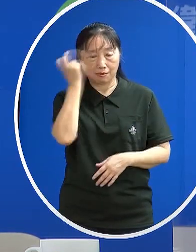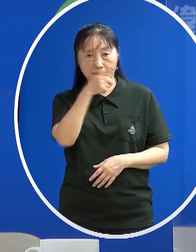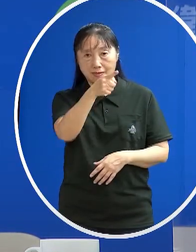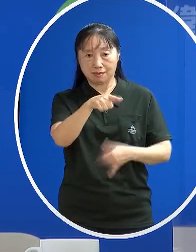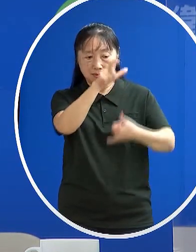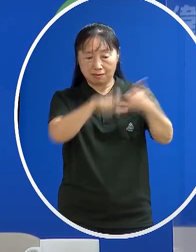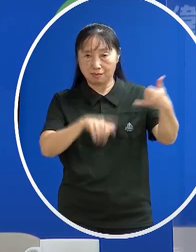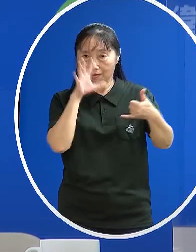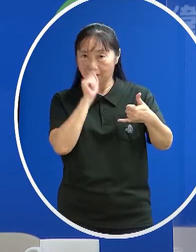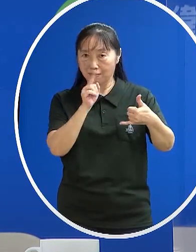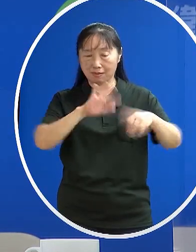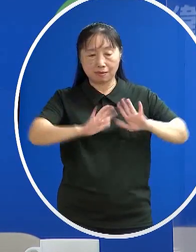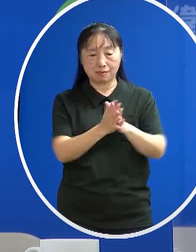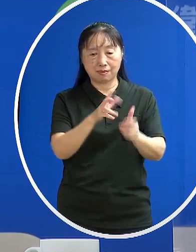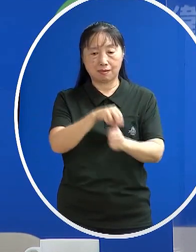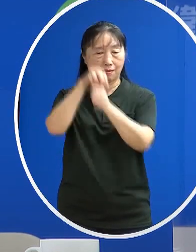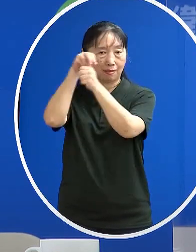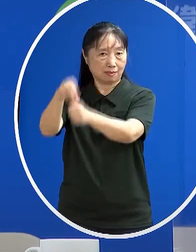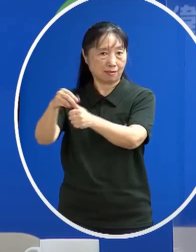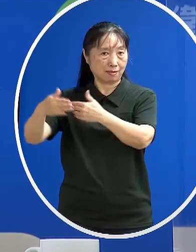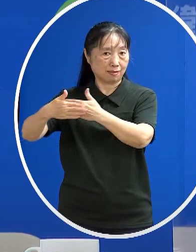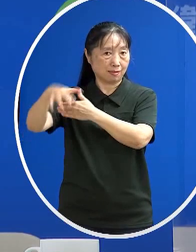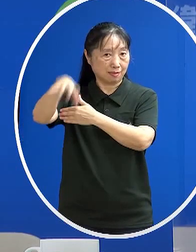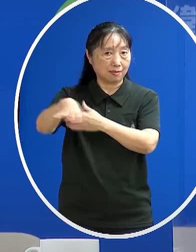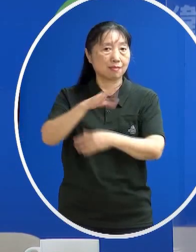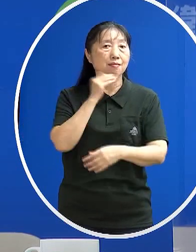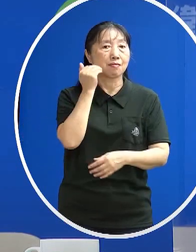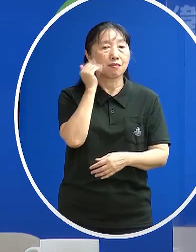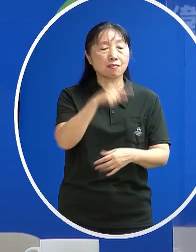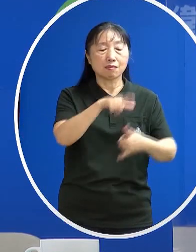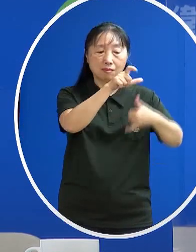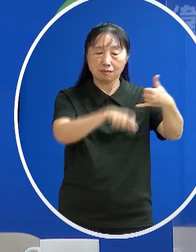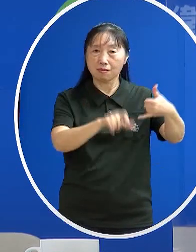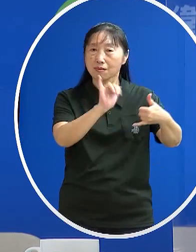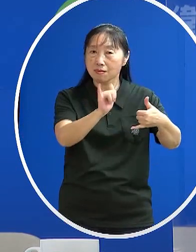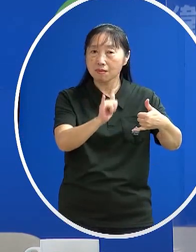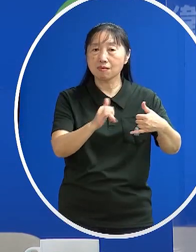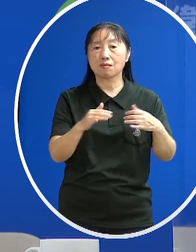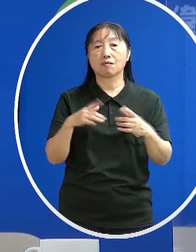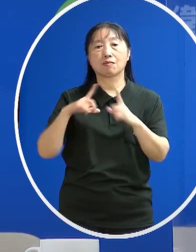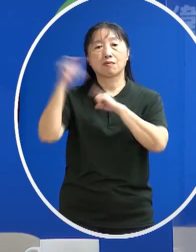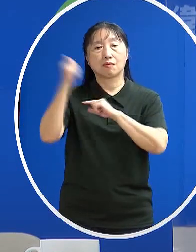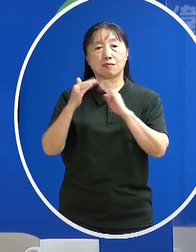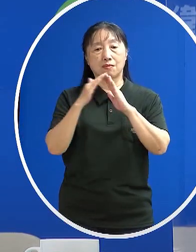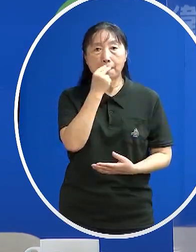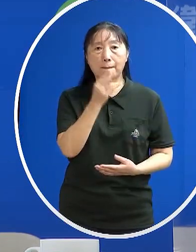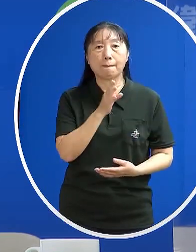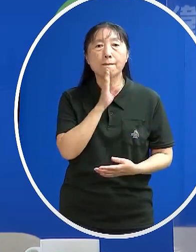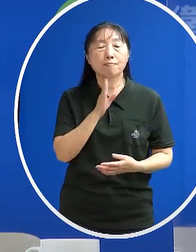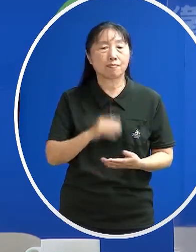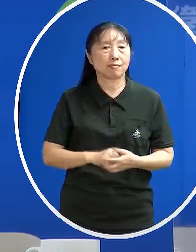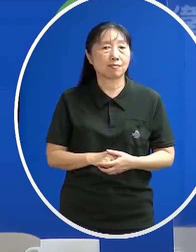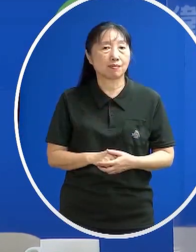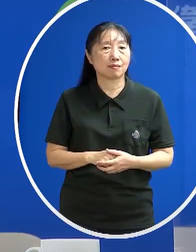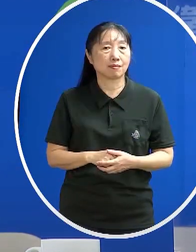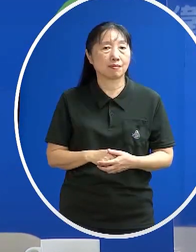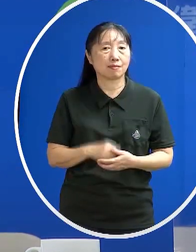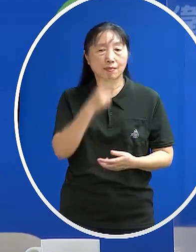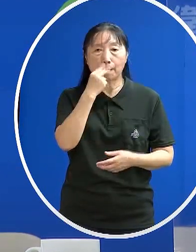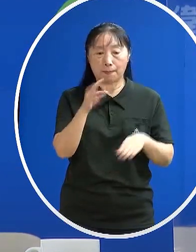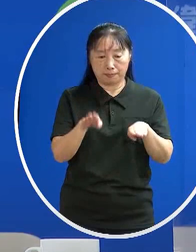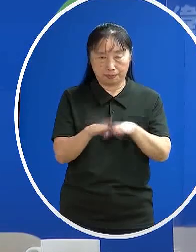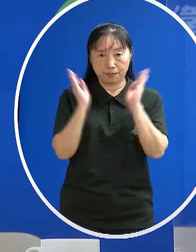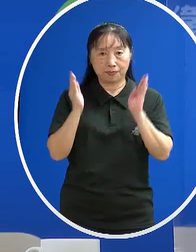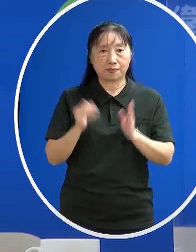集中检疫所等待，那没有症状的仍然回家等待检验的结果。那这个措施从礼拜